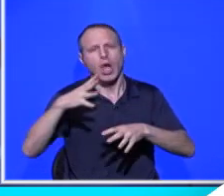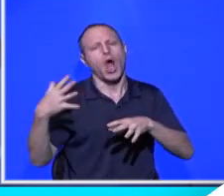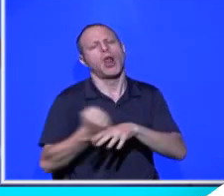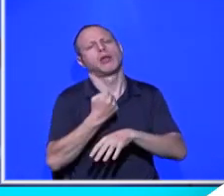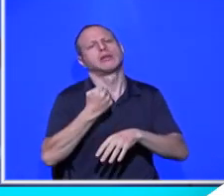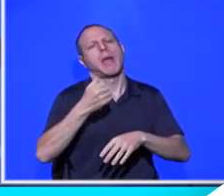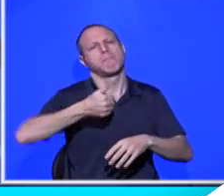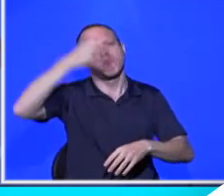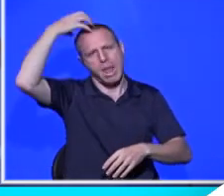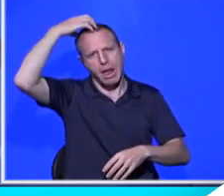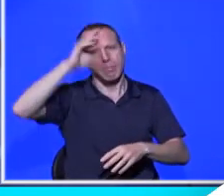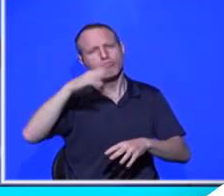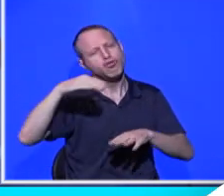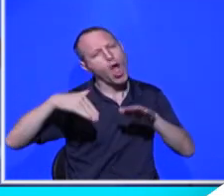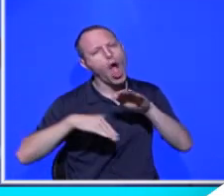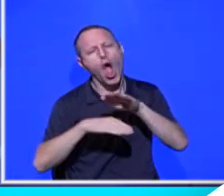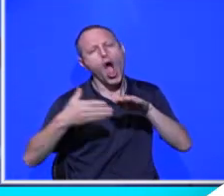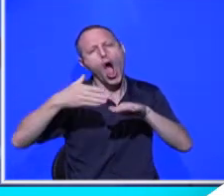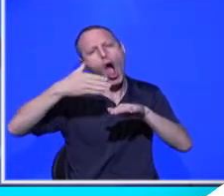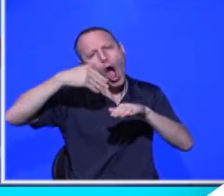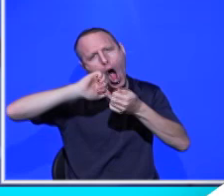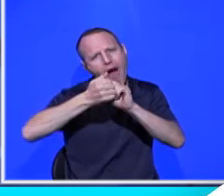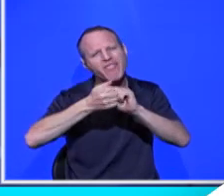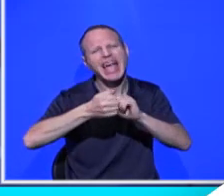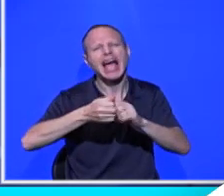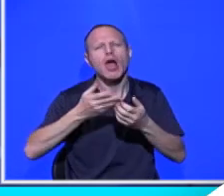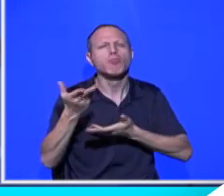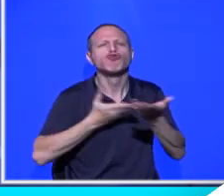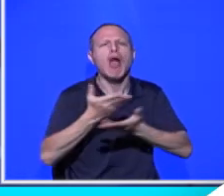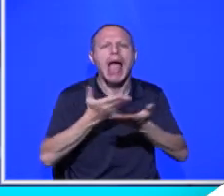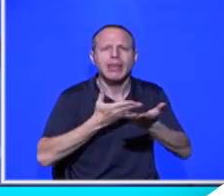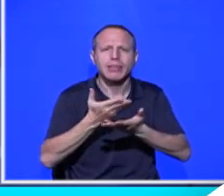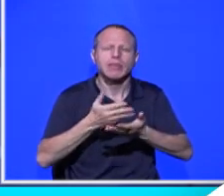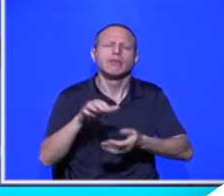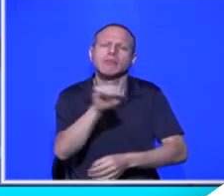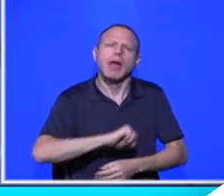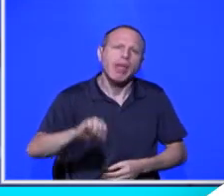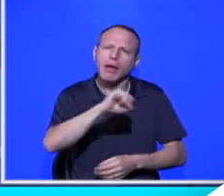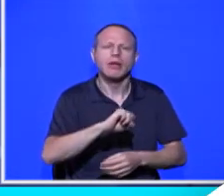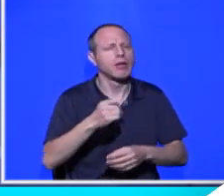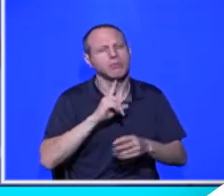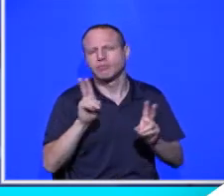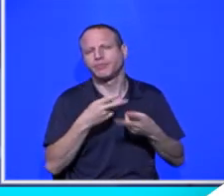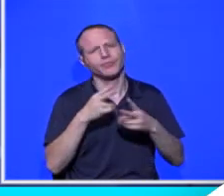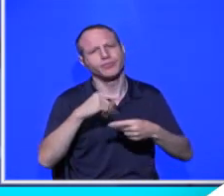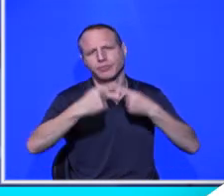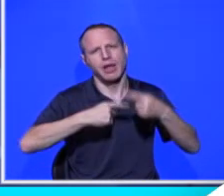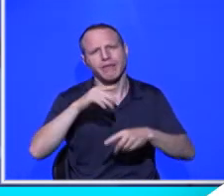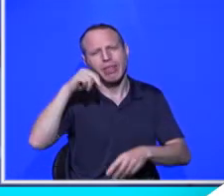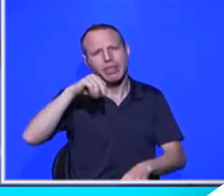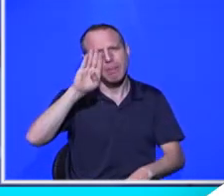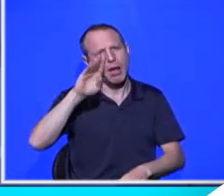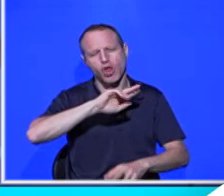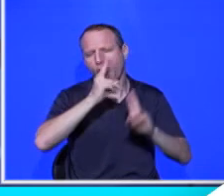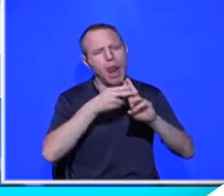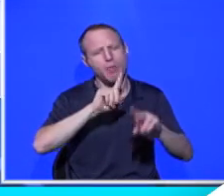מי שהופך לסריס והופך לאסקופה, לא יחליף אותו לעולם, ואני יכול להגיד לך ולהתחייב, ניר ברקת לעולם לא יושב ראש הליכוד.